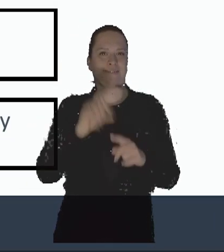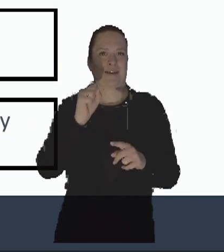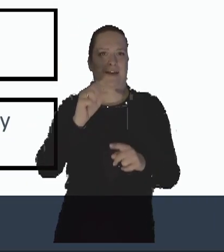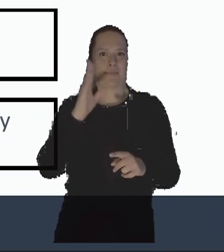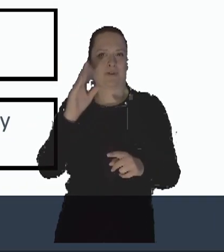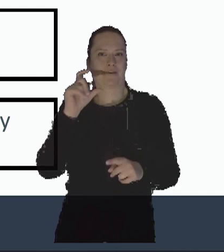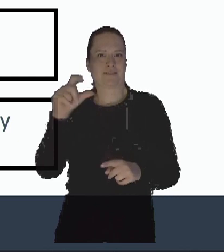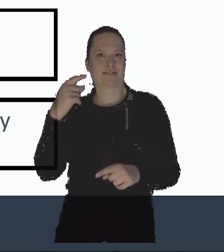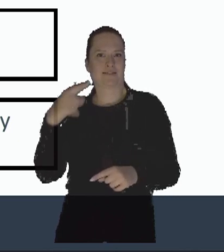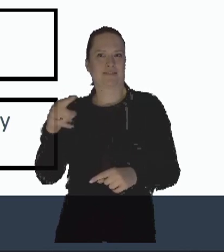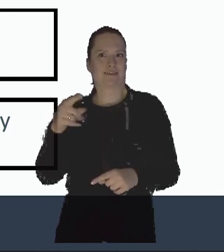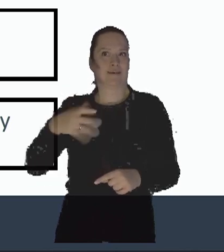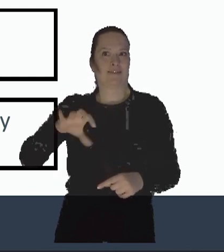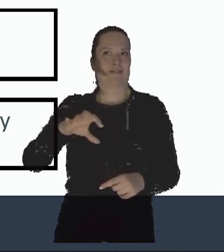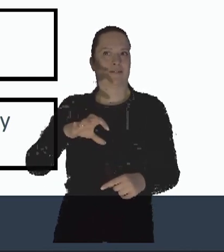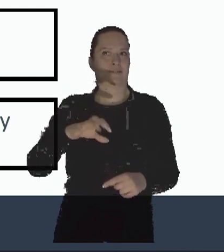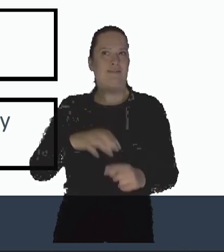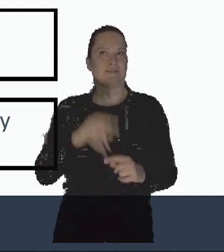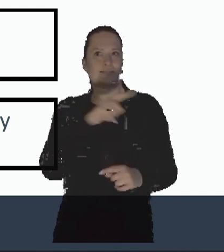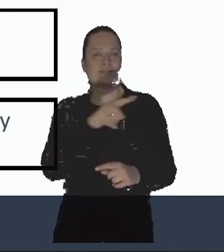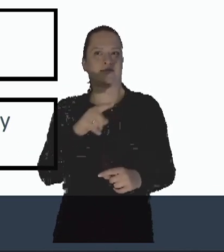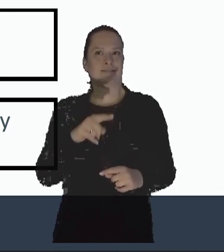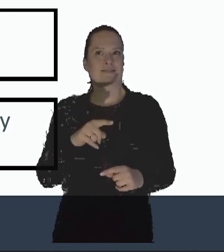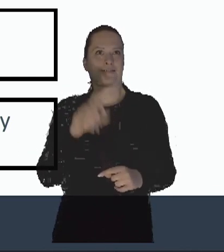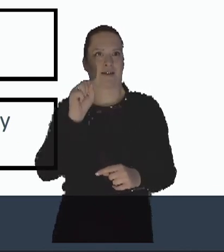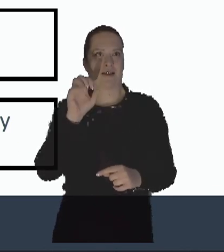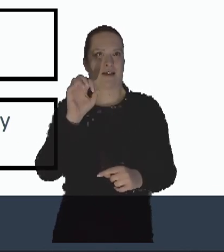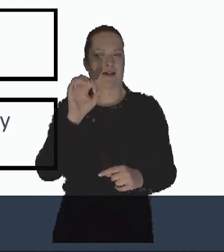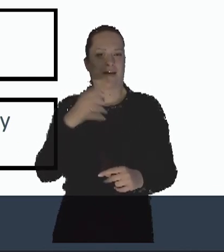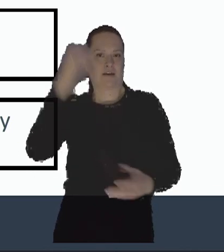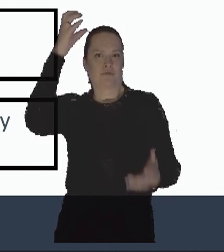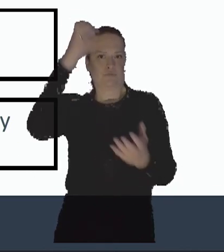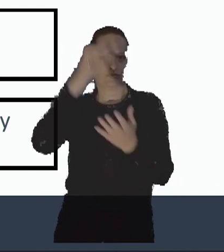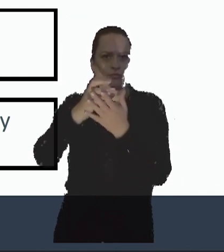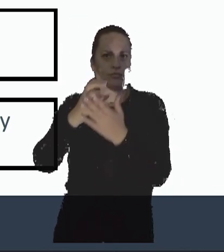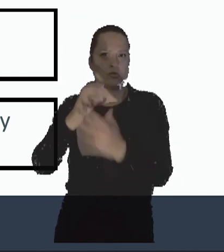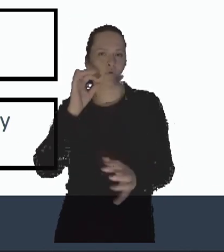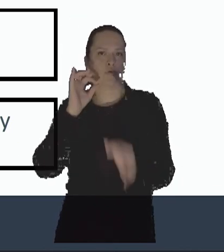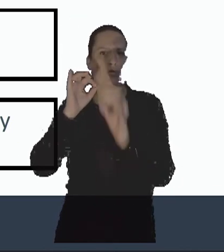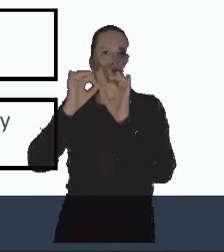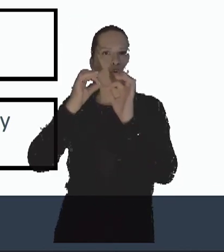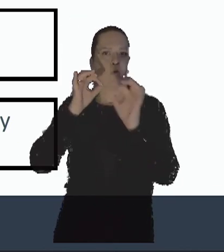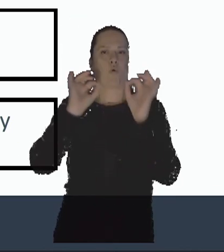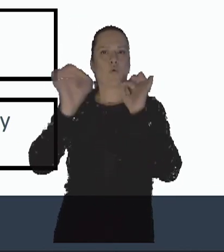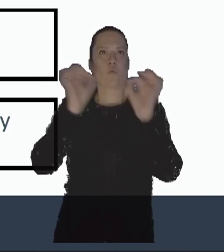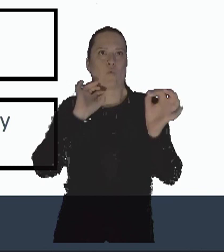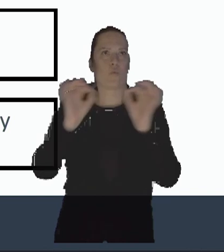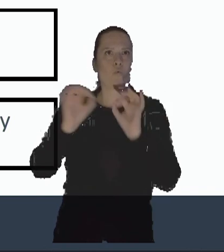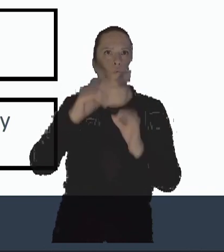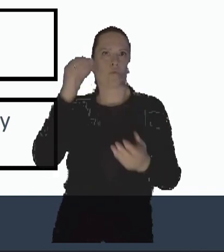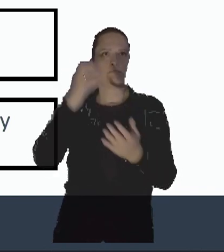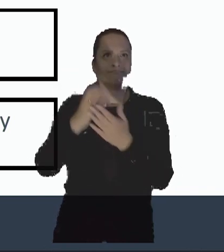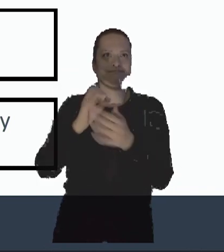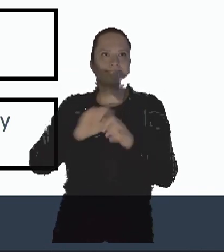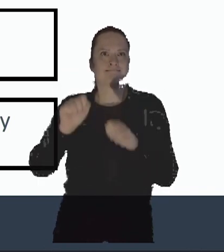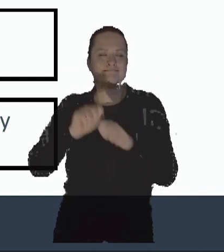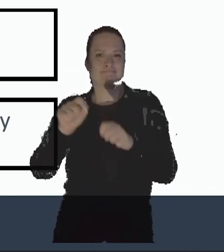drużyna zgłosiła. A. Słupem ogłoszeniowym wykorzystywanym przez komesów do zarządzania grodem,